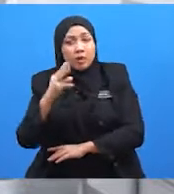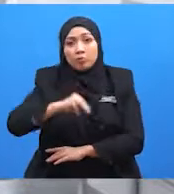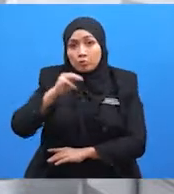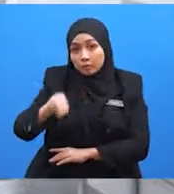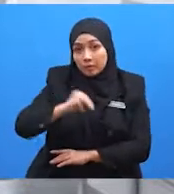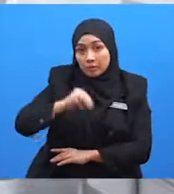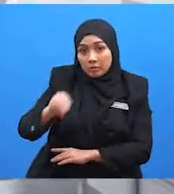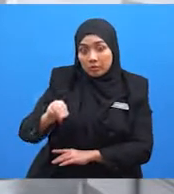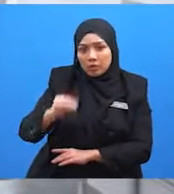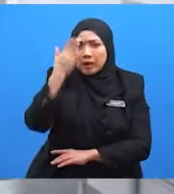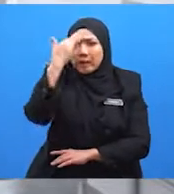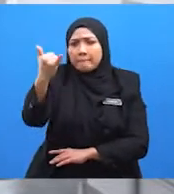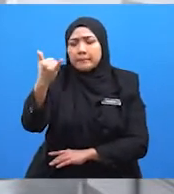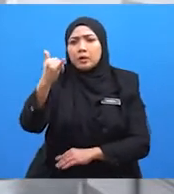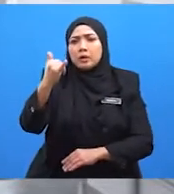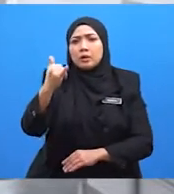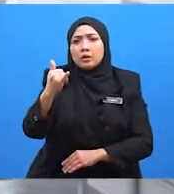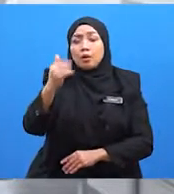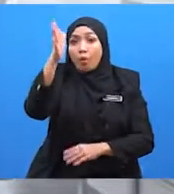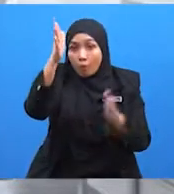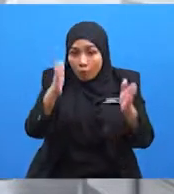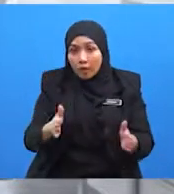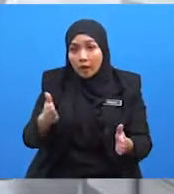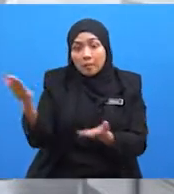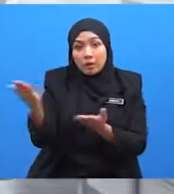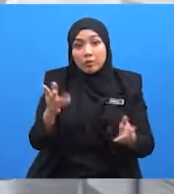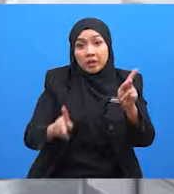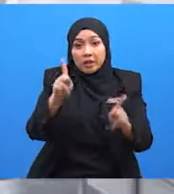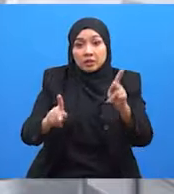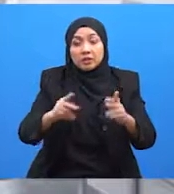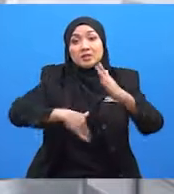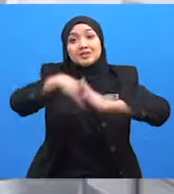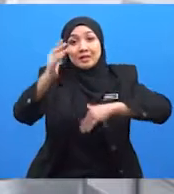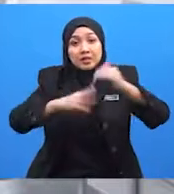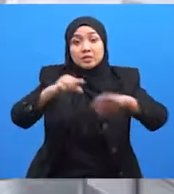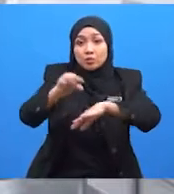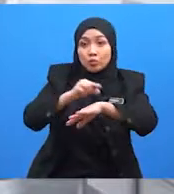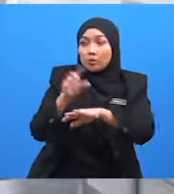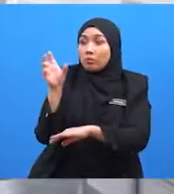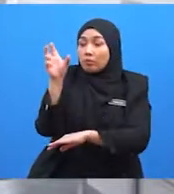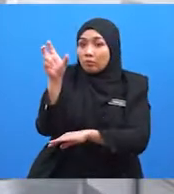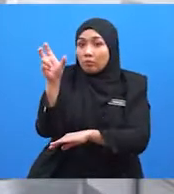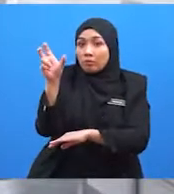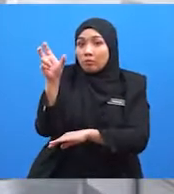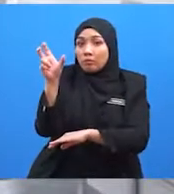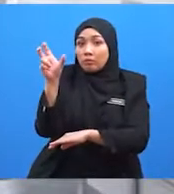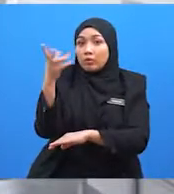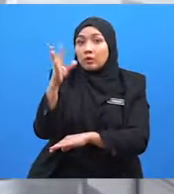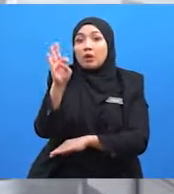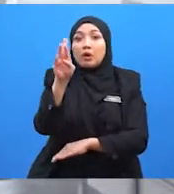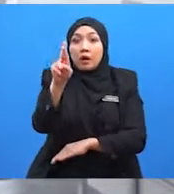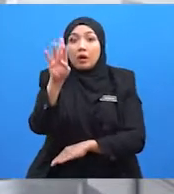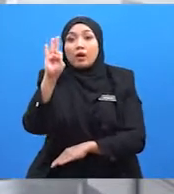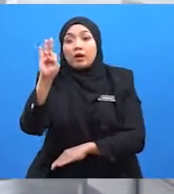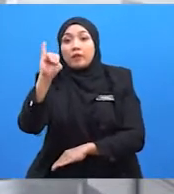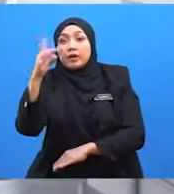kenapa pengguna lebih selesa menggunakan lorong-lorong Touch and Go, Smart Tag dan RFID?